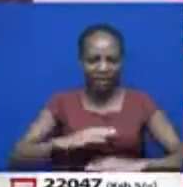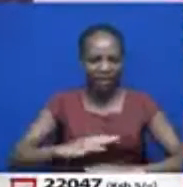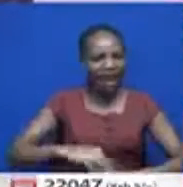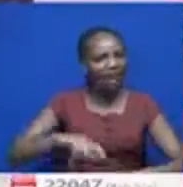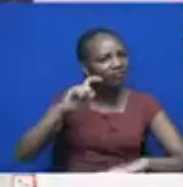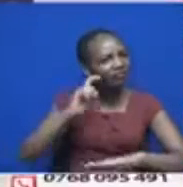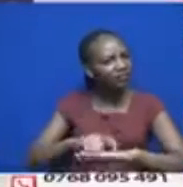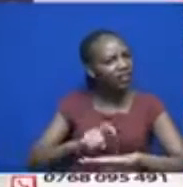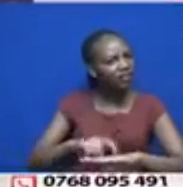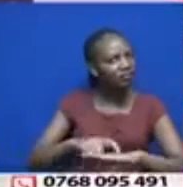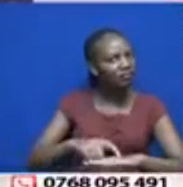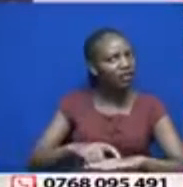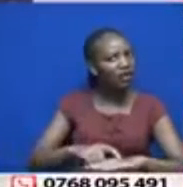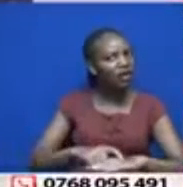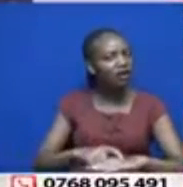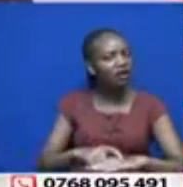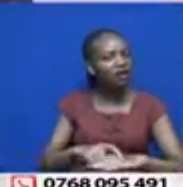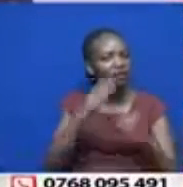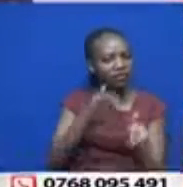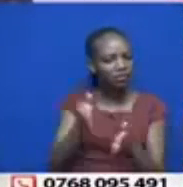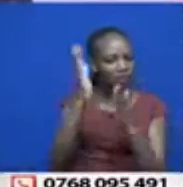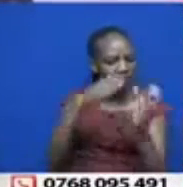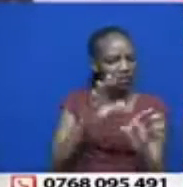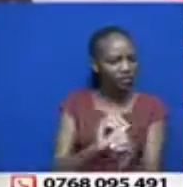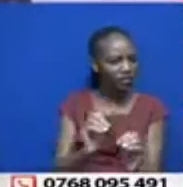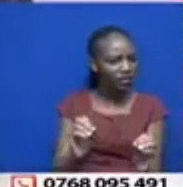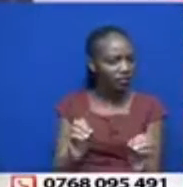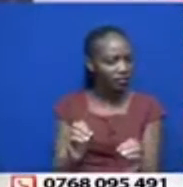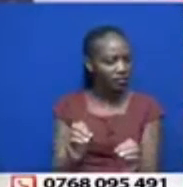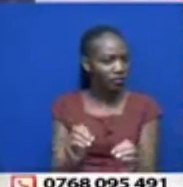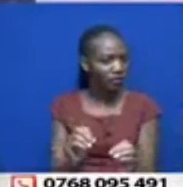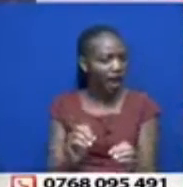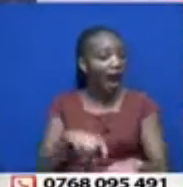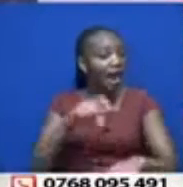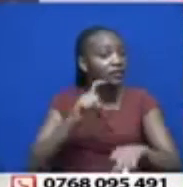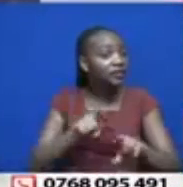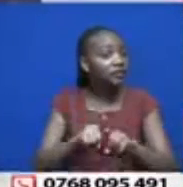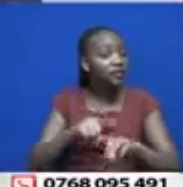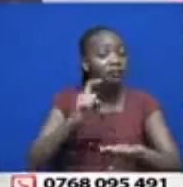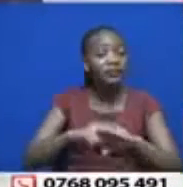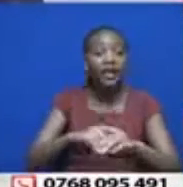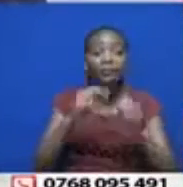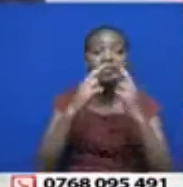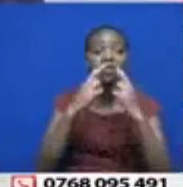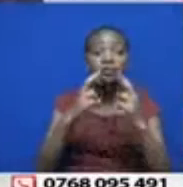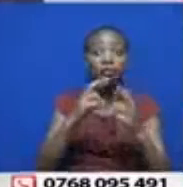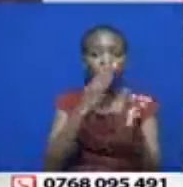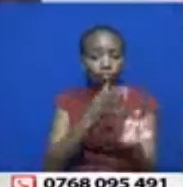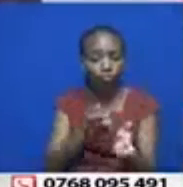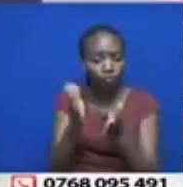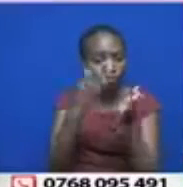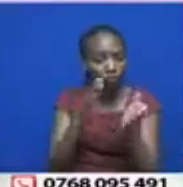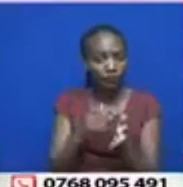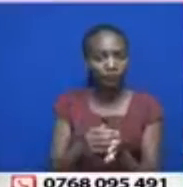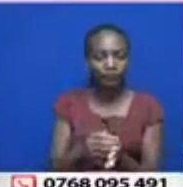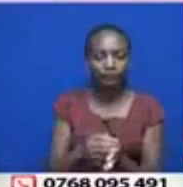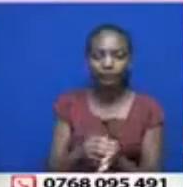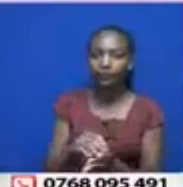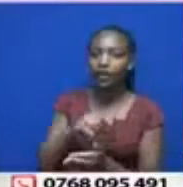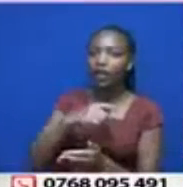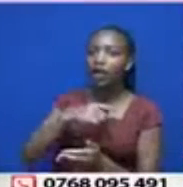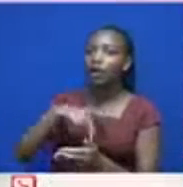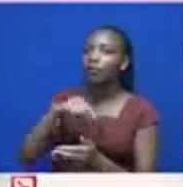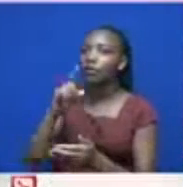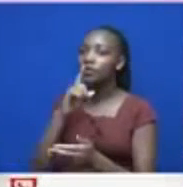mchakato huu mzima ulikuwa unaandikwa, na ripoti hii wakati ambapo ilikuwa inazidi kuandikwa. Kuna kitu tunaita kwa kizungu political